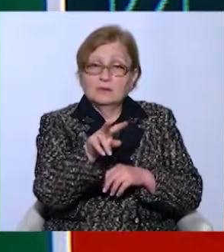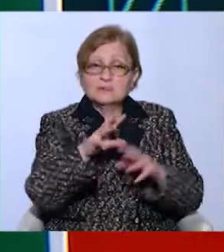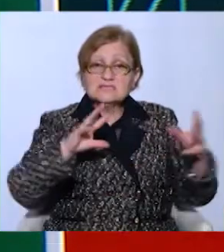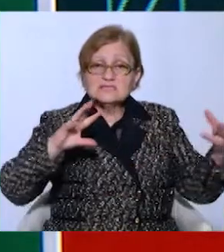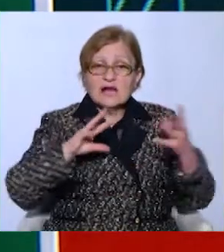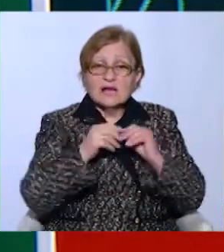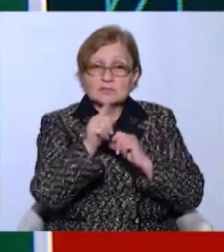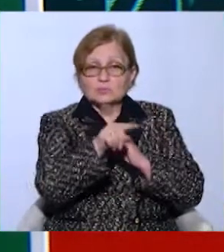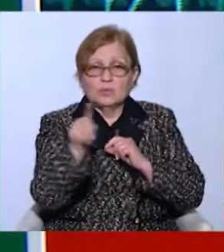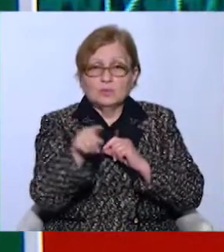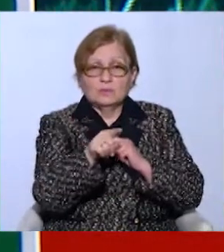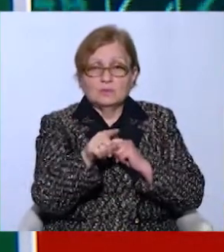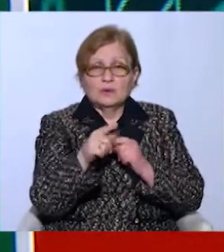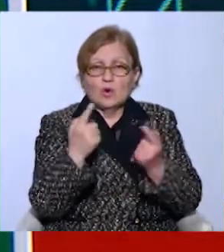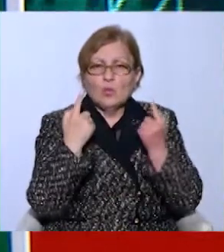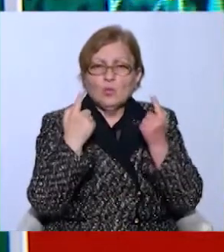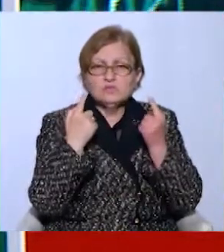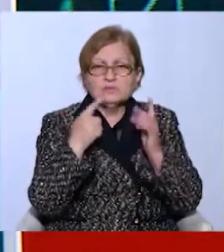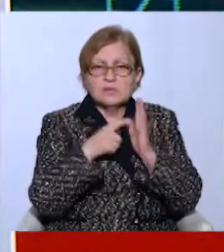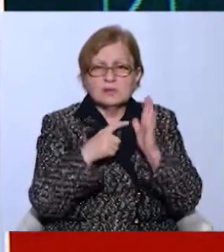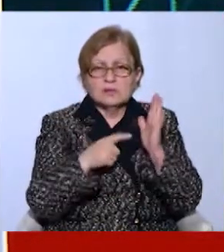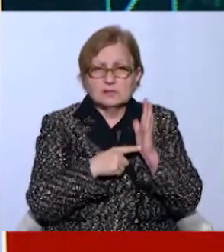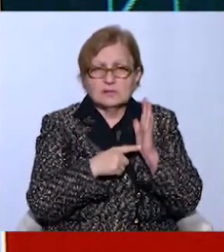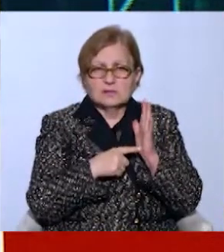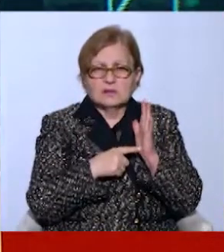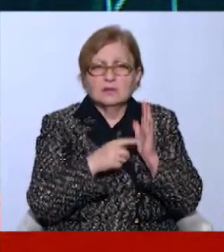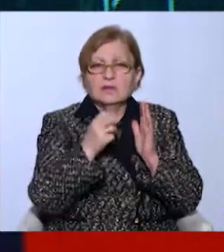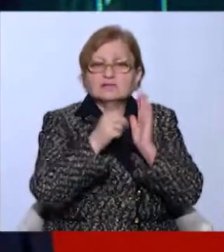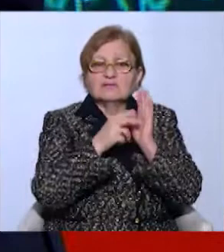საერთო უდიდესი გამყოფი რა არის 18.